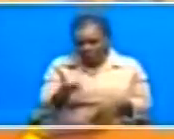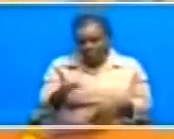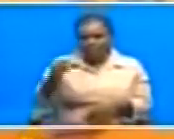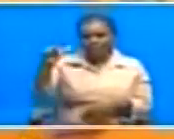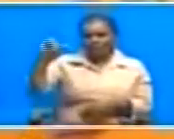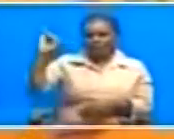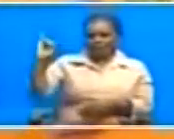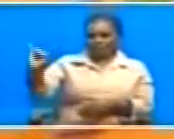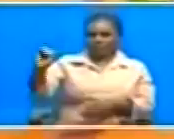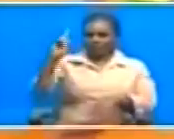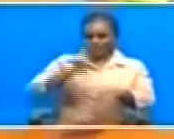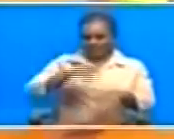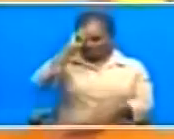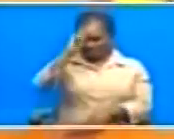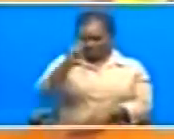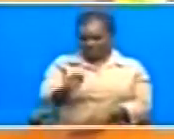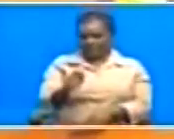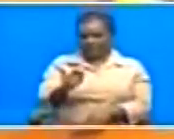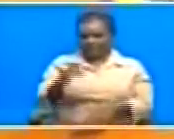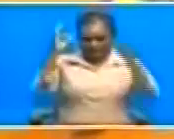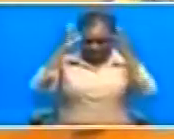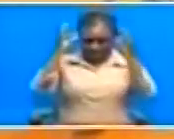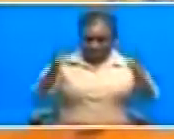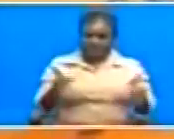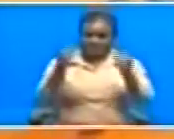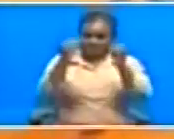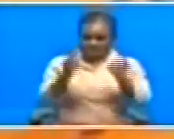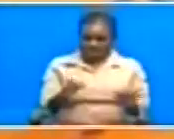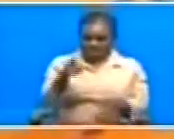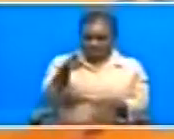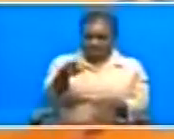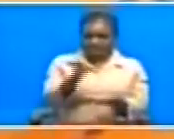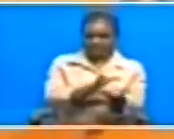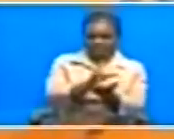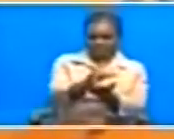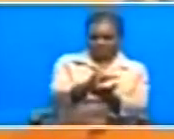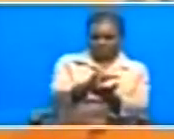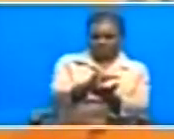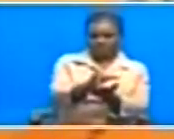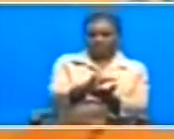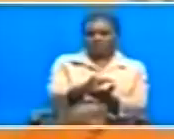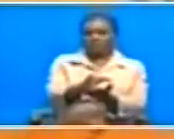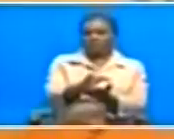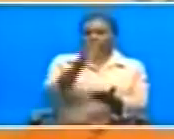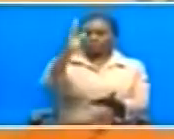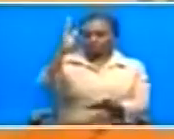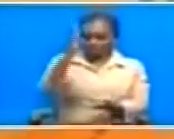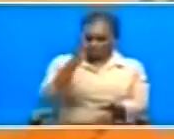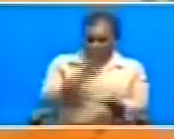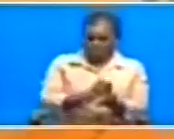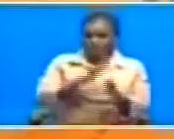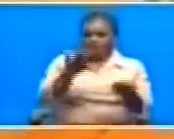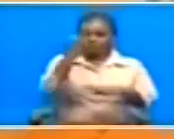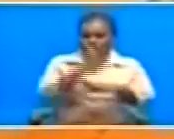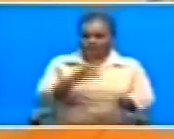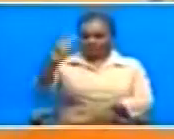hadi pale jaji atakapotoa uamuzi kuhusu iwapo dhamana ya hakimu siku ya Ijumaa ni halali au la. Hii itakuwa